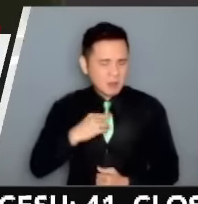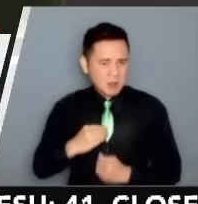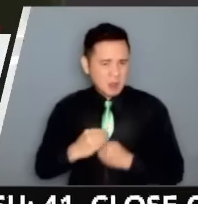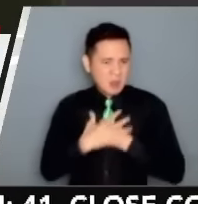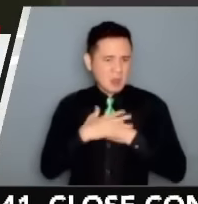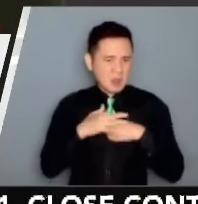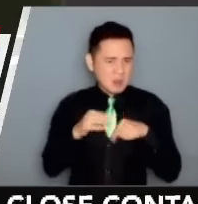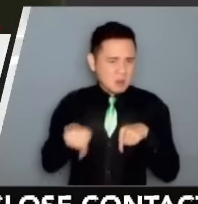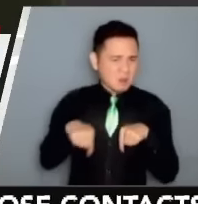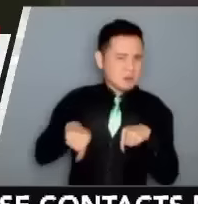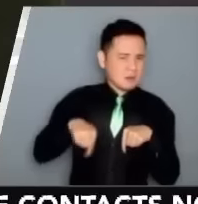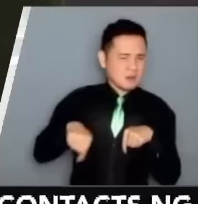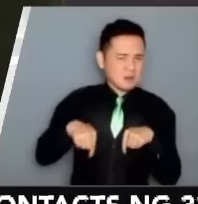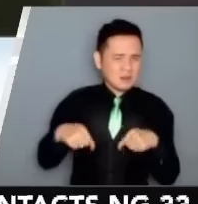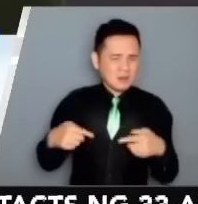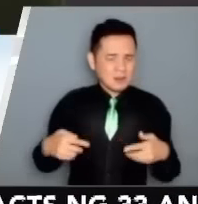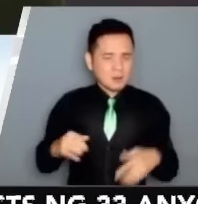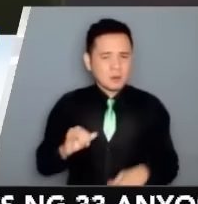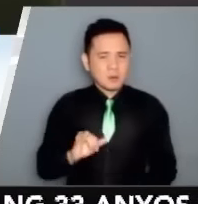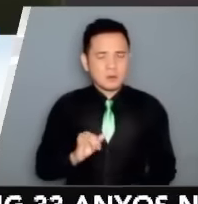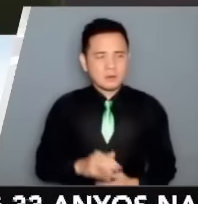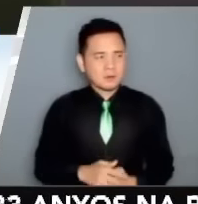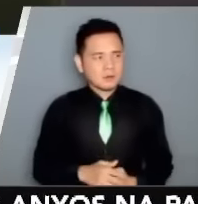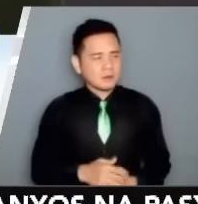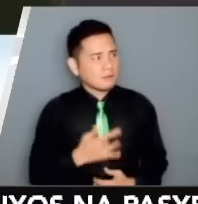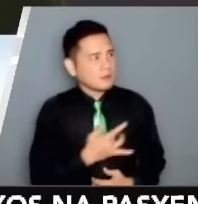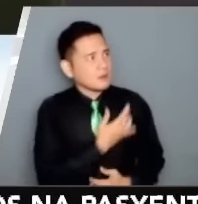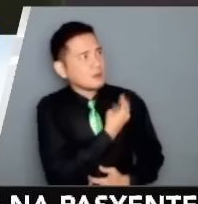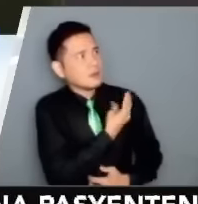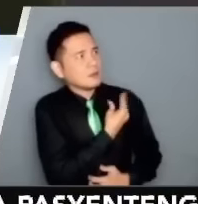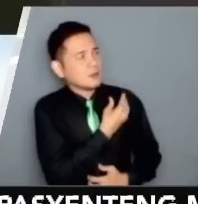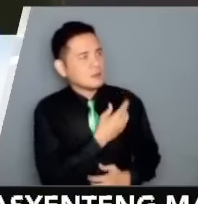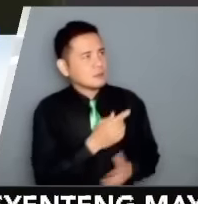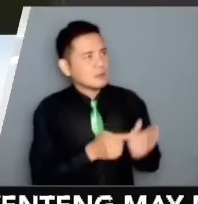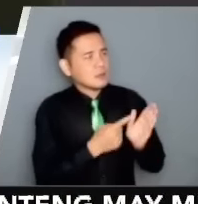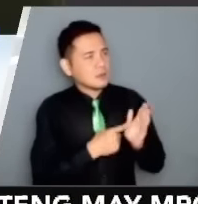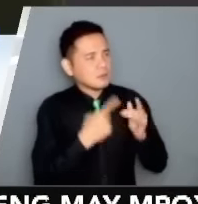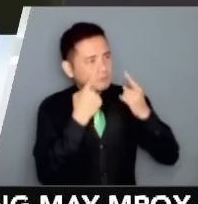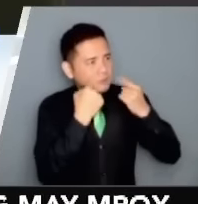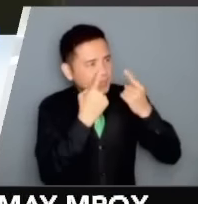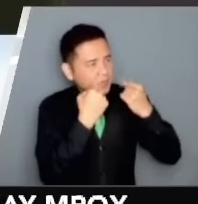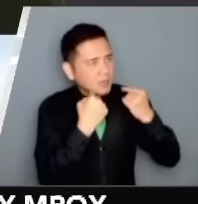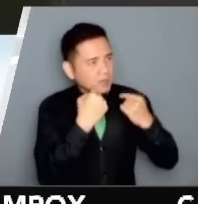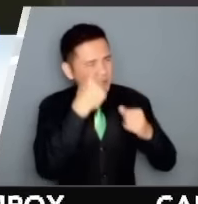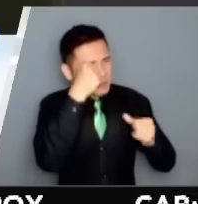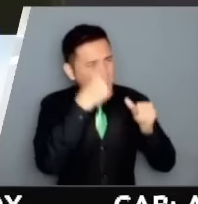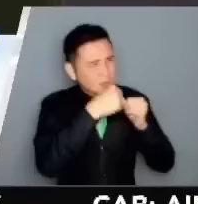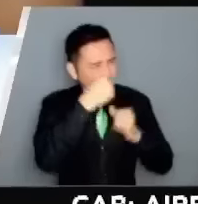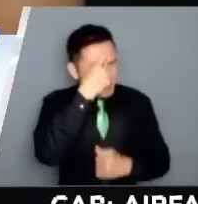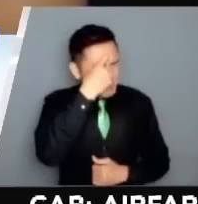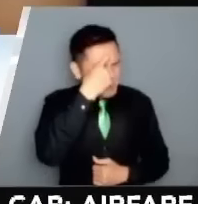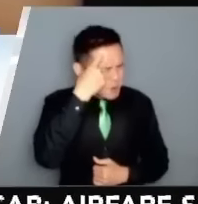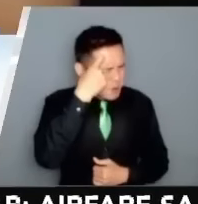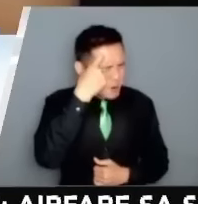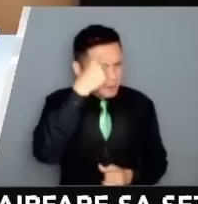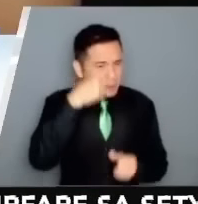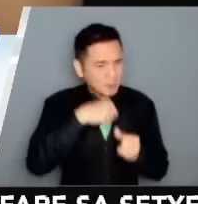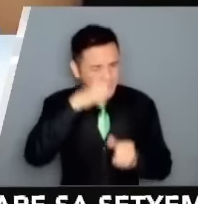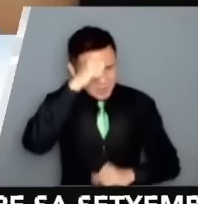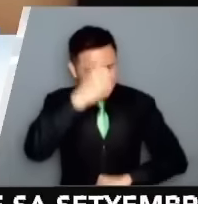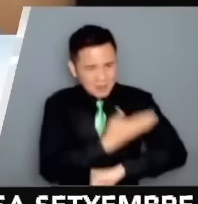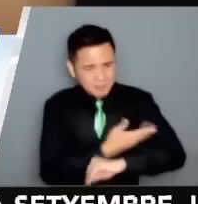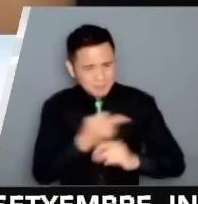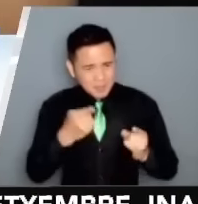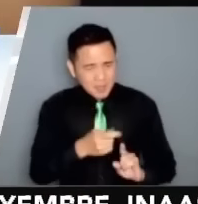G kung minsan umiyak ako kung naalaala ko yung nangyari naawa ko sa anak ko Oo trauma ang